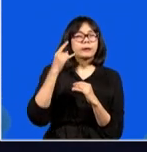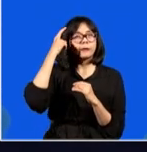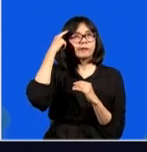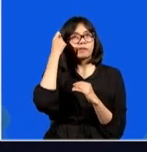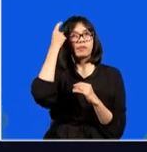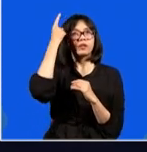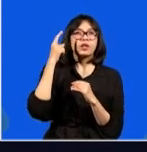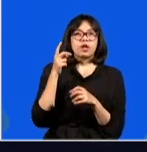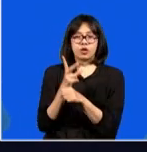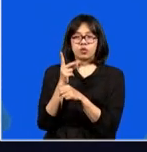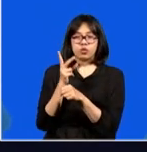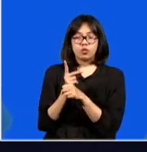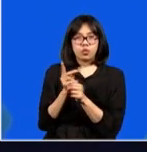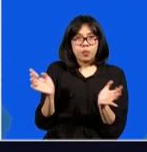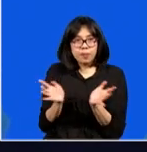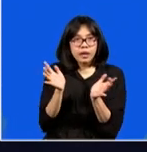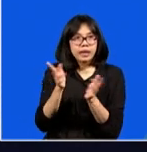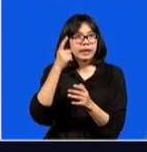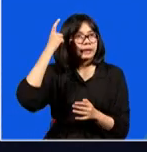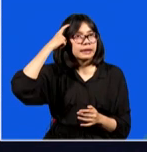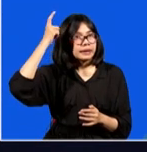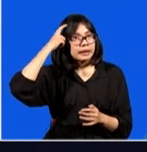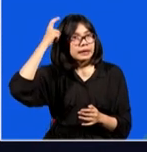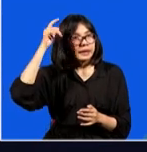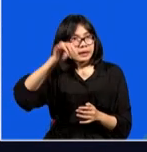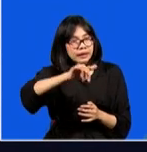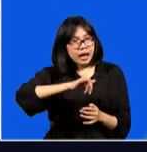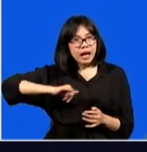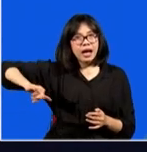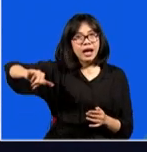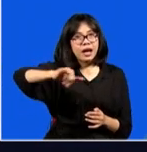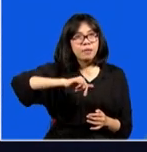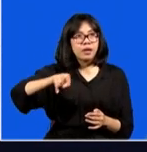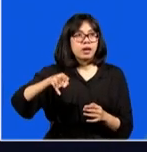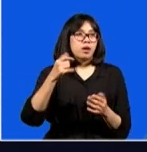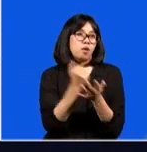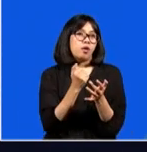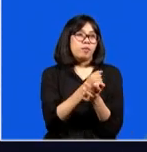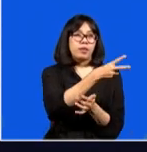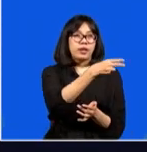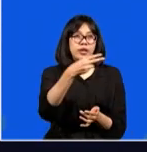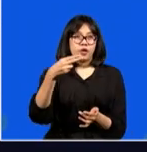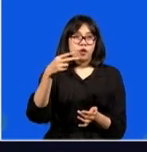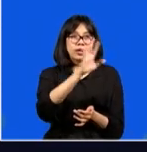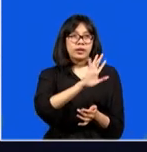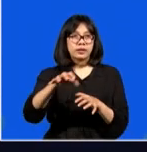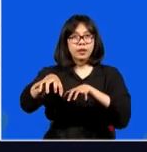penggerak mindset mereka mindsetnya itu kebanyakan dimanapun daerah Indonesia mereka nekat